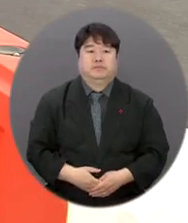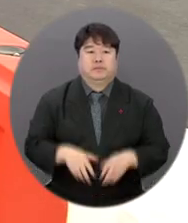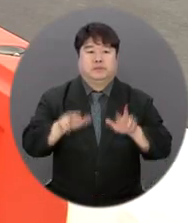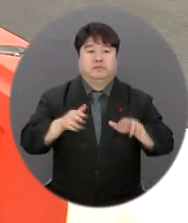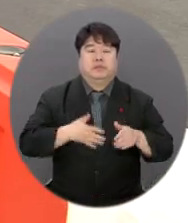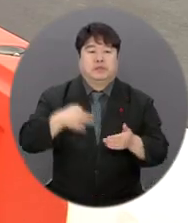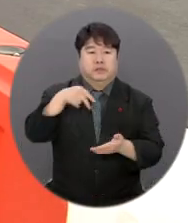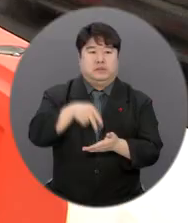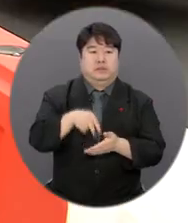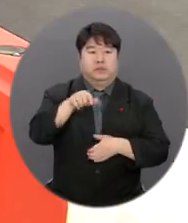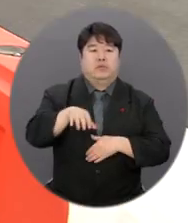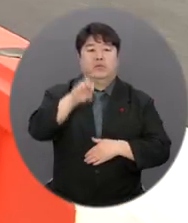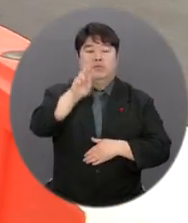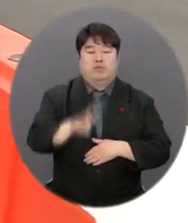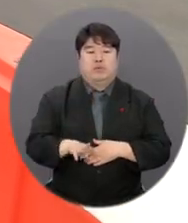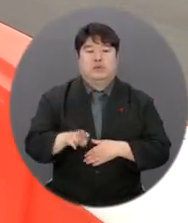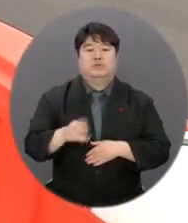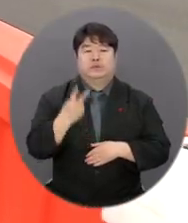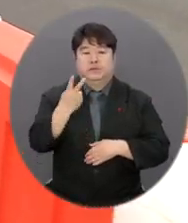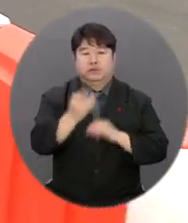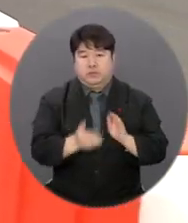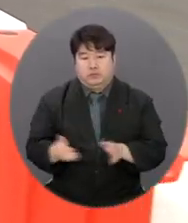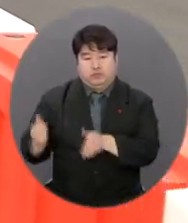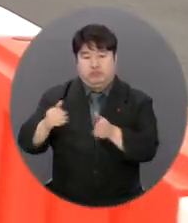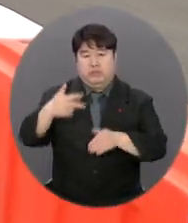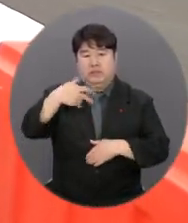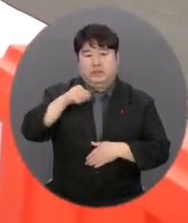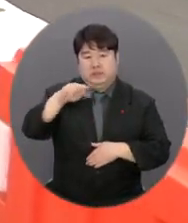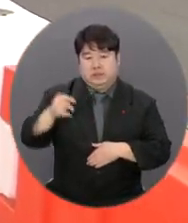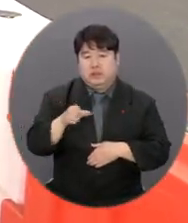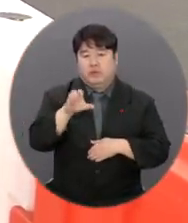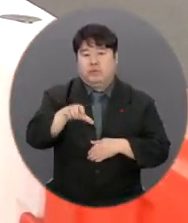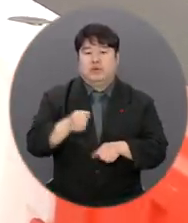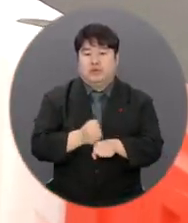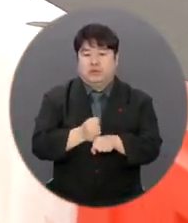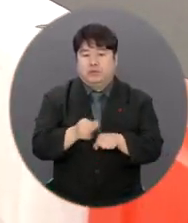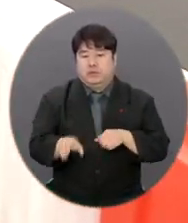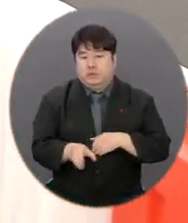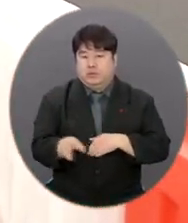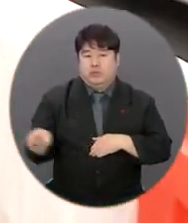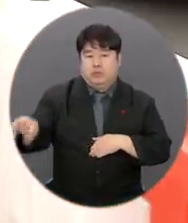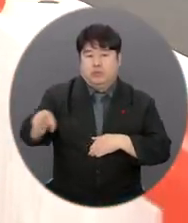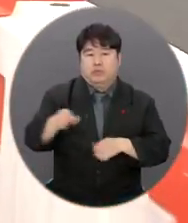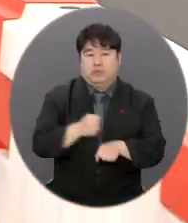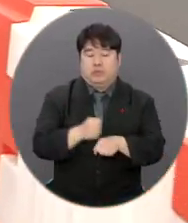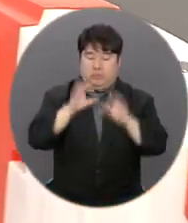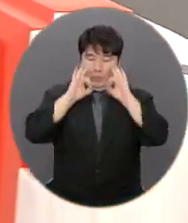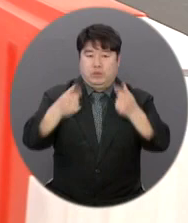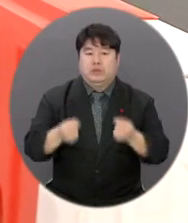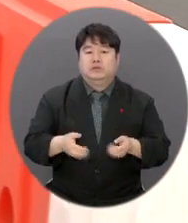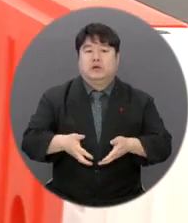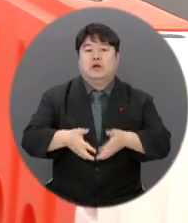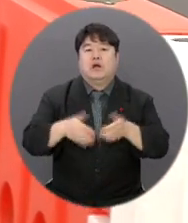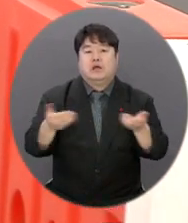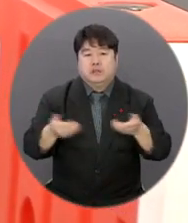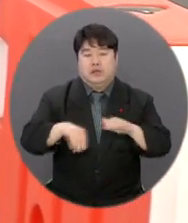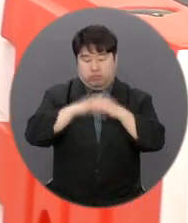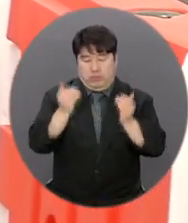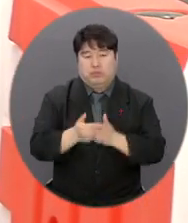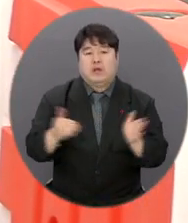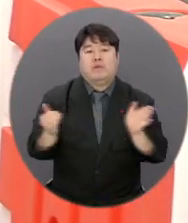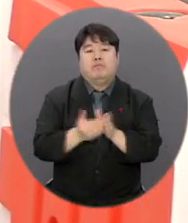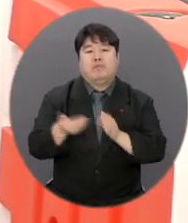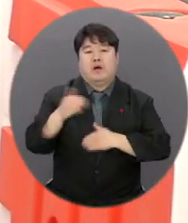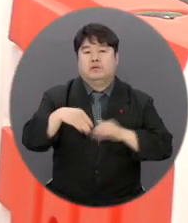지금 제가 서 있는 이곳은 광주 제2순환도로 지산나들목에 새로 생긴 진출로입니다. 보시는 것처럼 공사는 다 끝났는데 개통은